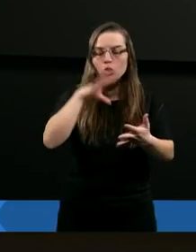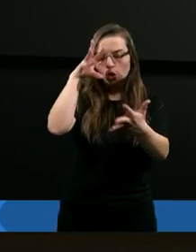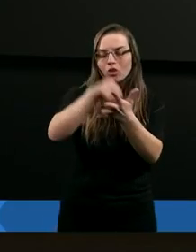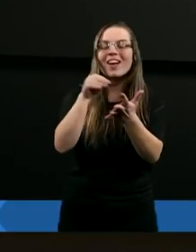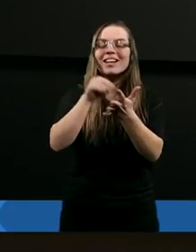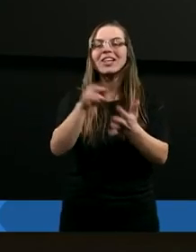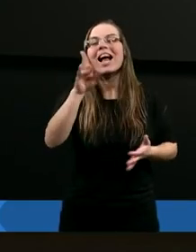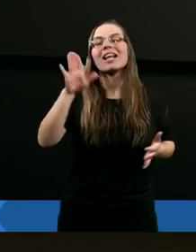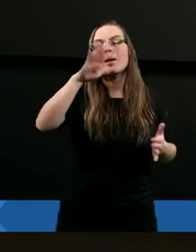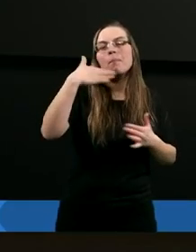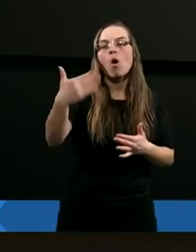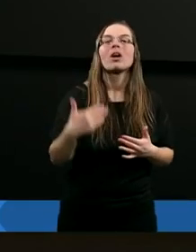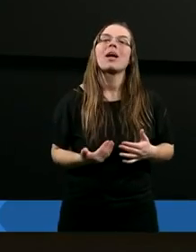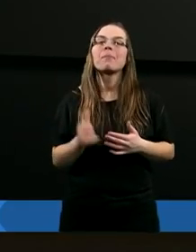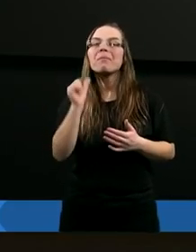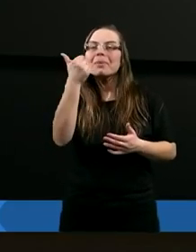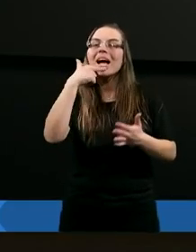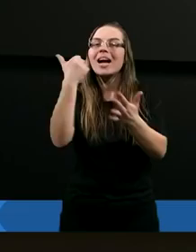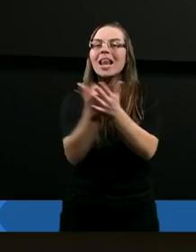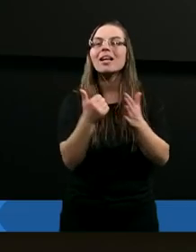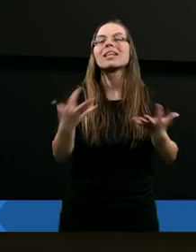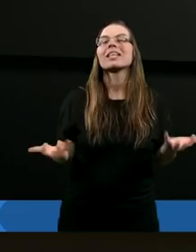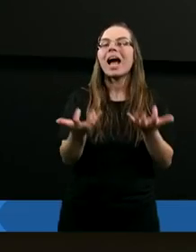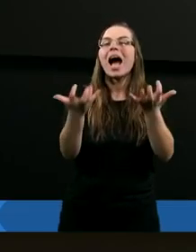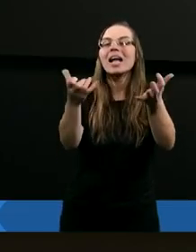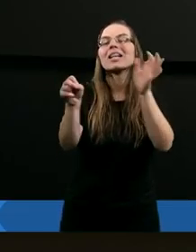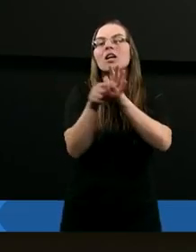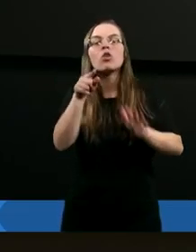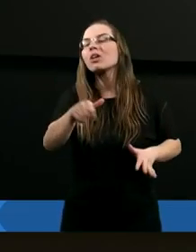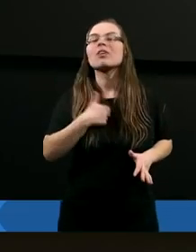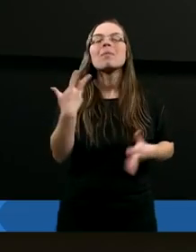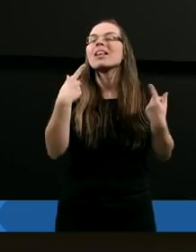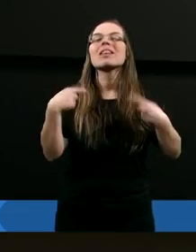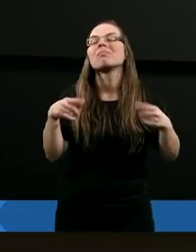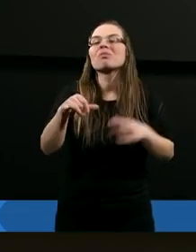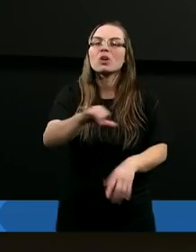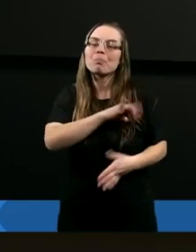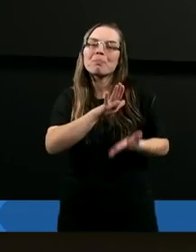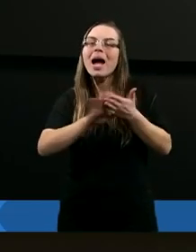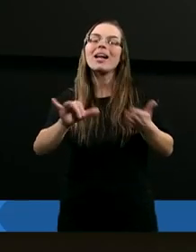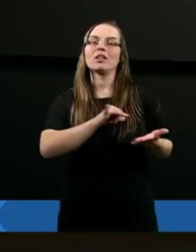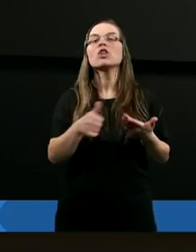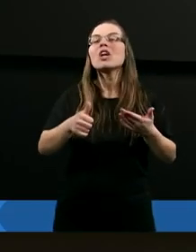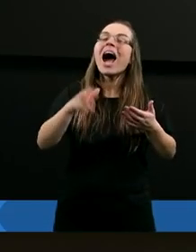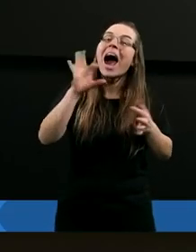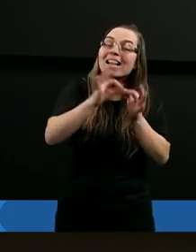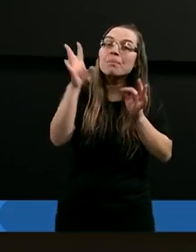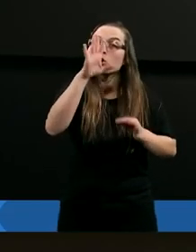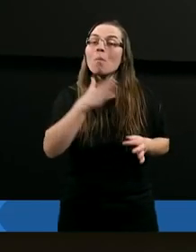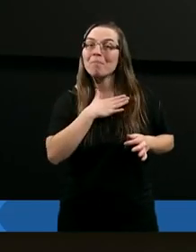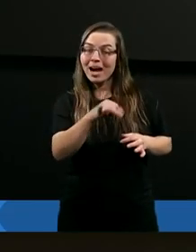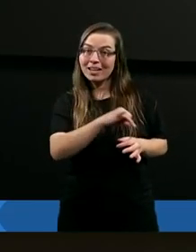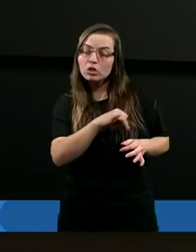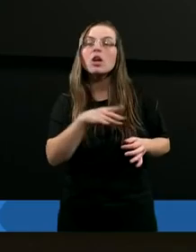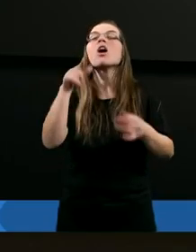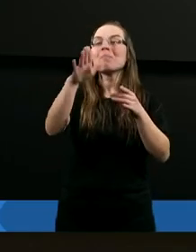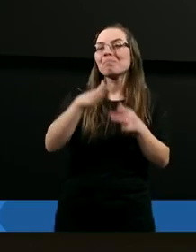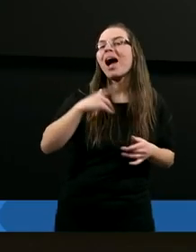doświadczenia z Bogiem w pierwszym liście zachęca do tego, żeby nie grzeszyć, ale gdyby ktoś zgrzeszył, to mamy